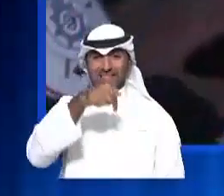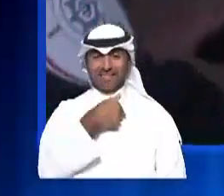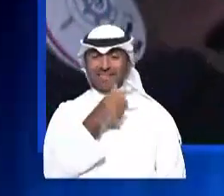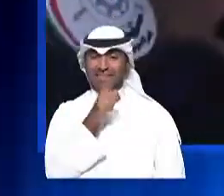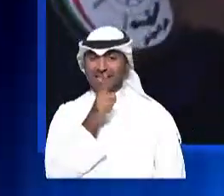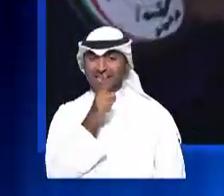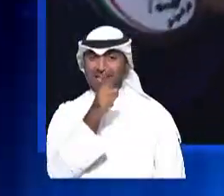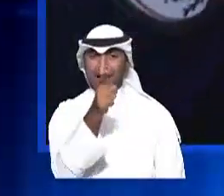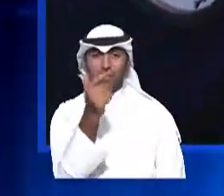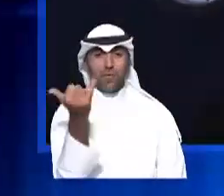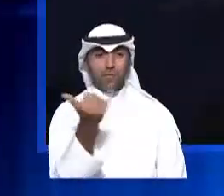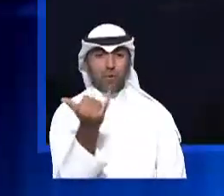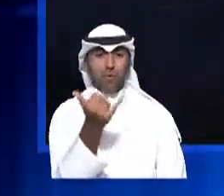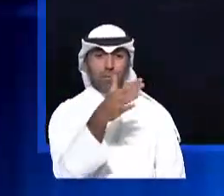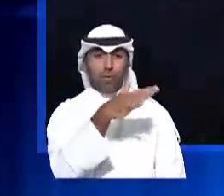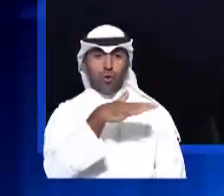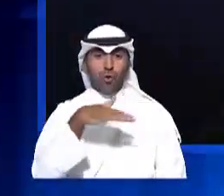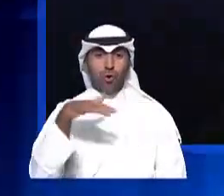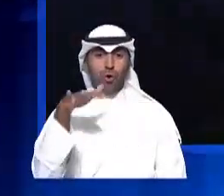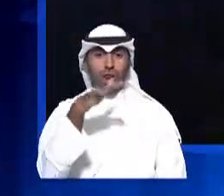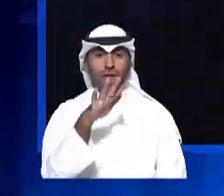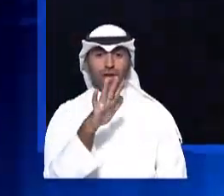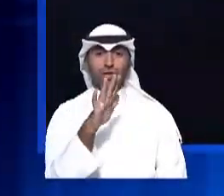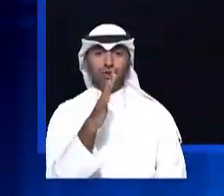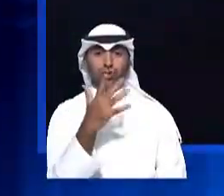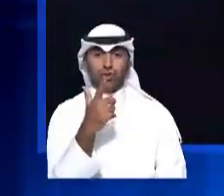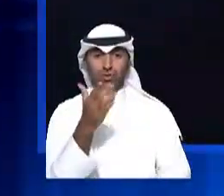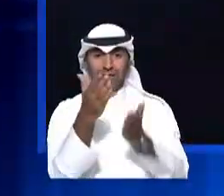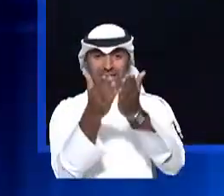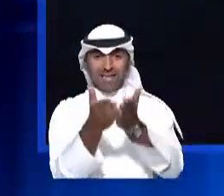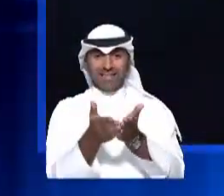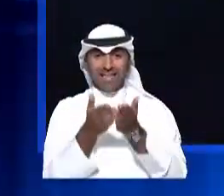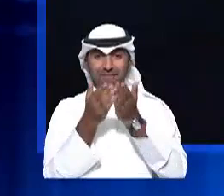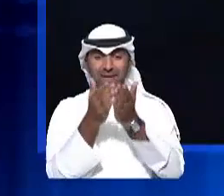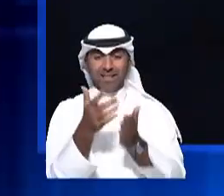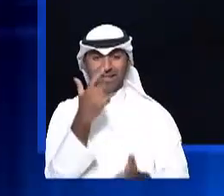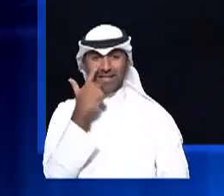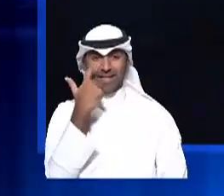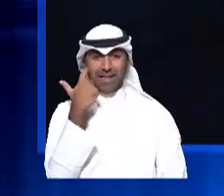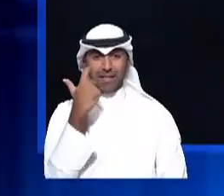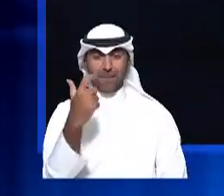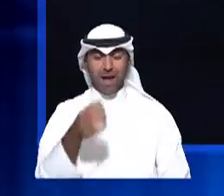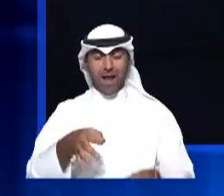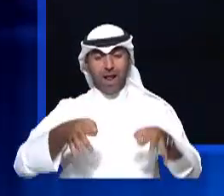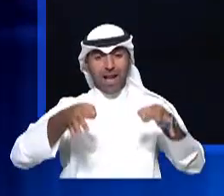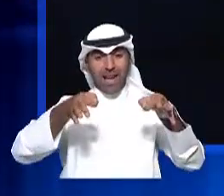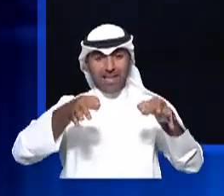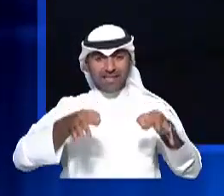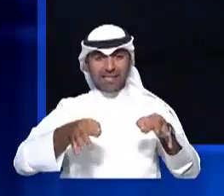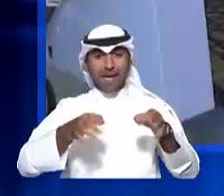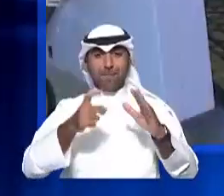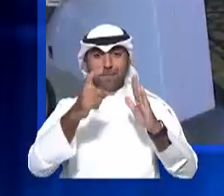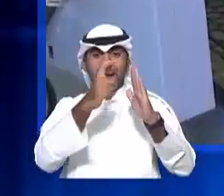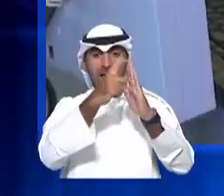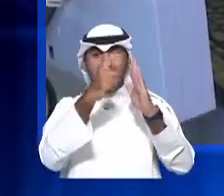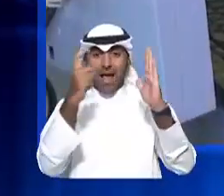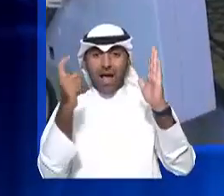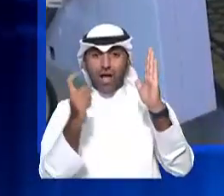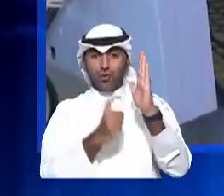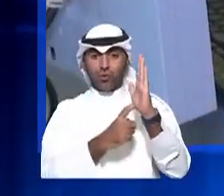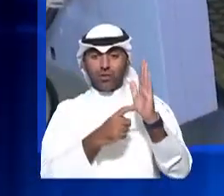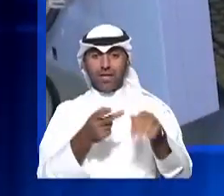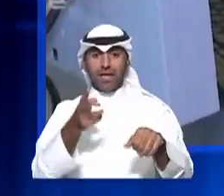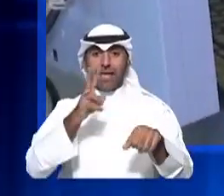يعني هناك تعليمات من سيدي النائب الأول رئيس مجلس الوزراء ووزير الدفاع ووزير